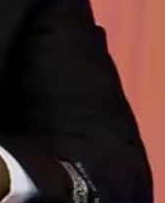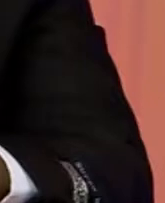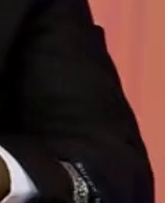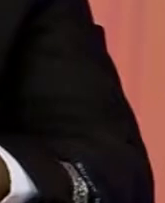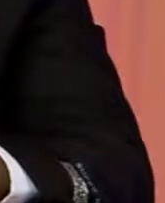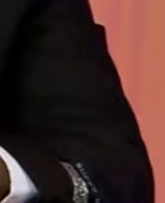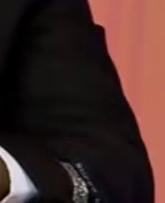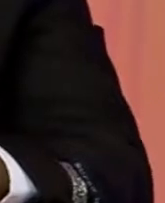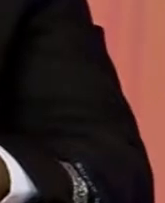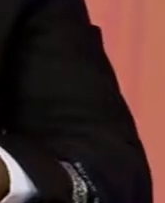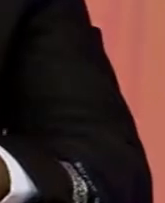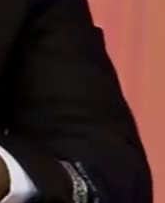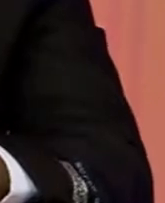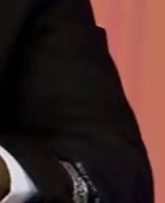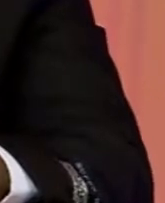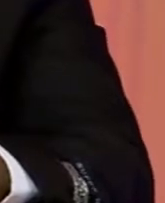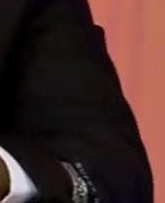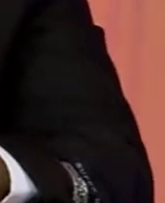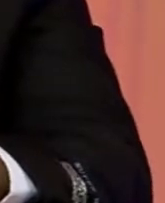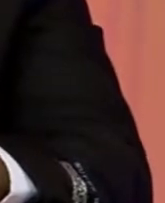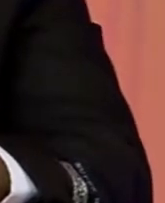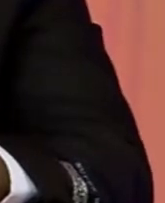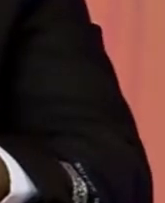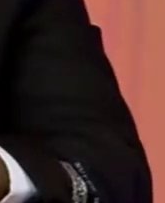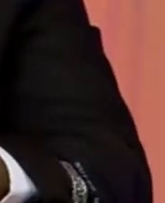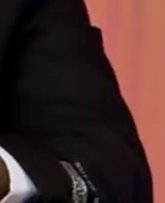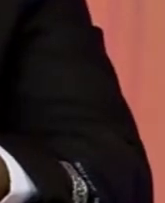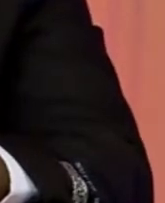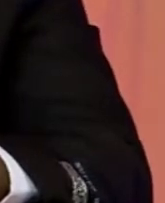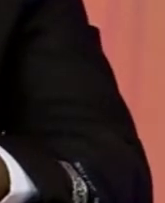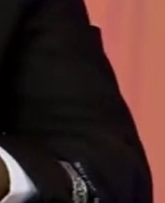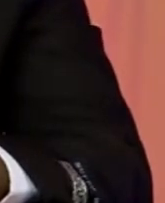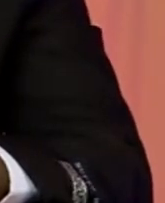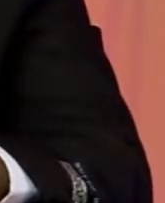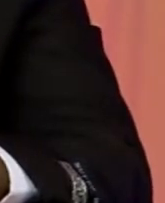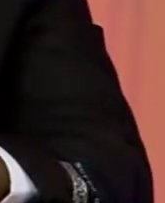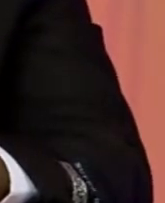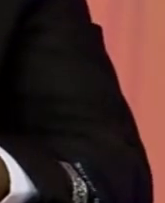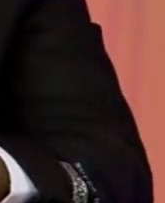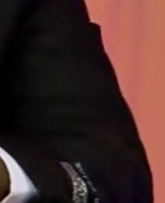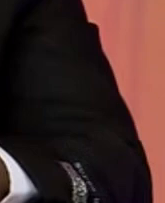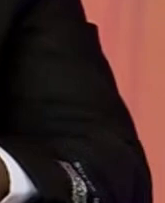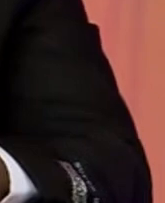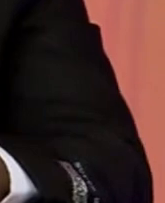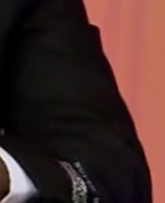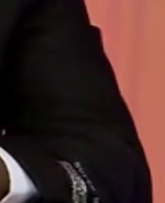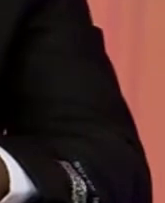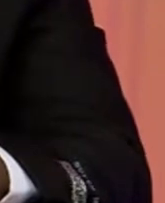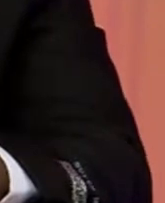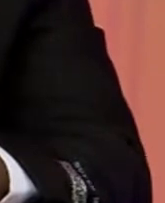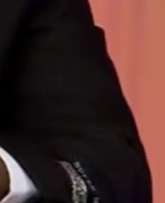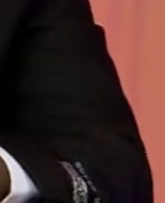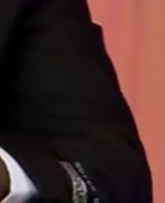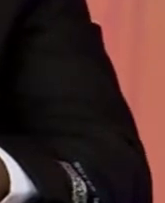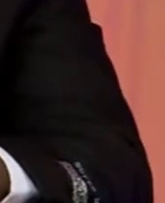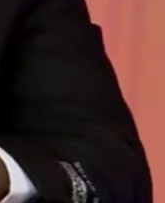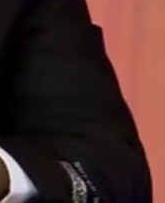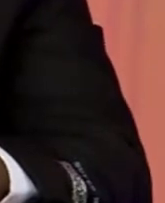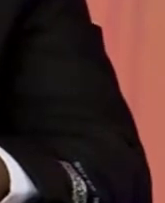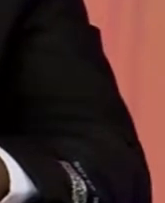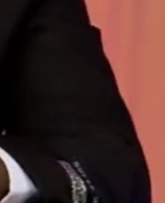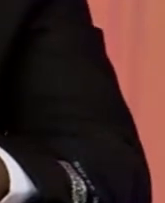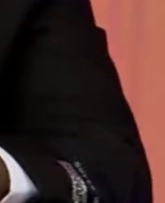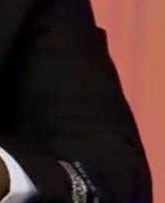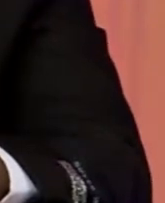kwamba ni jambo gani ngumu, haijalishi ukiangalia watoto hauna chakula, haijalishi kwamba hauna kodi, haijalishi kwamba hauna